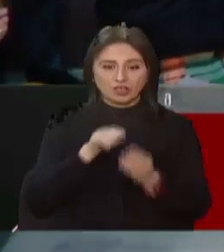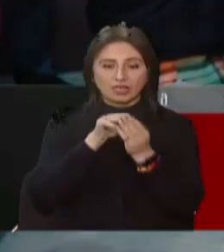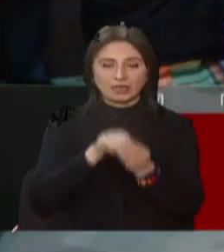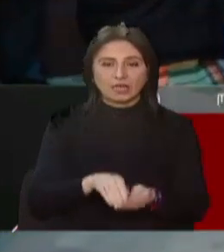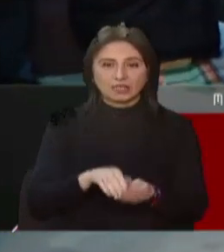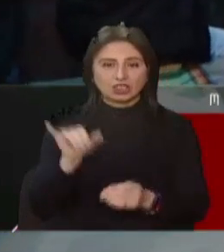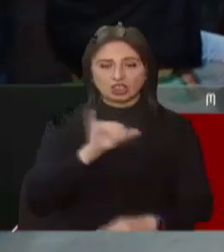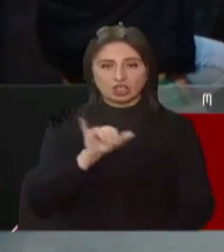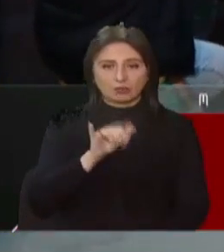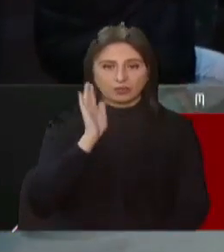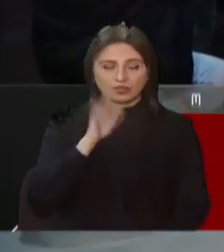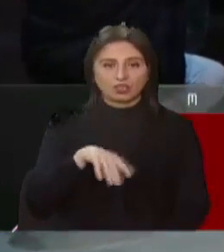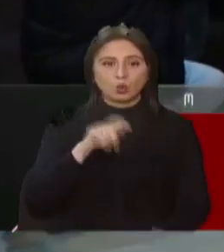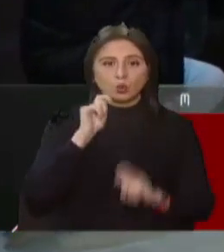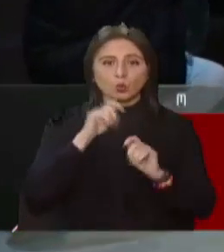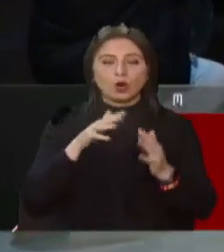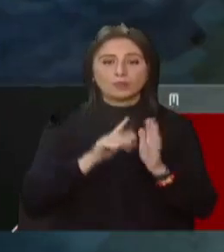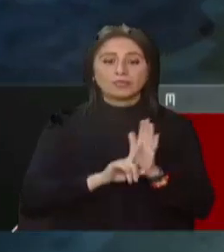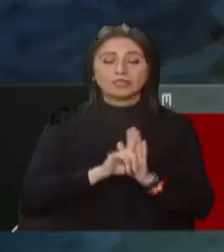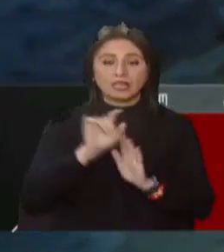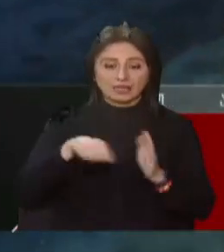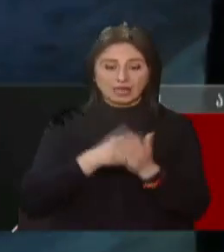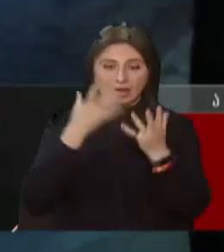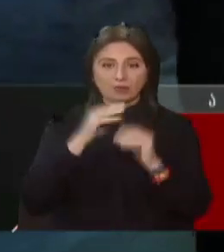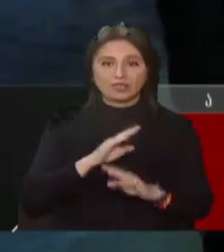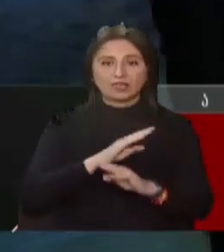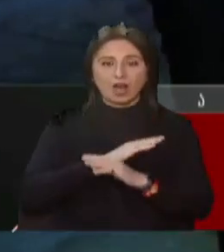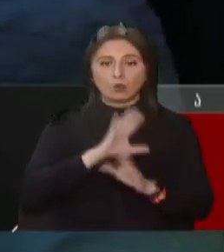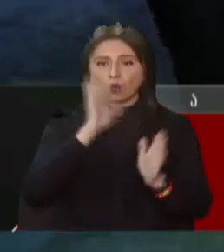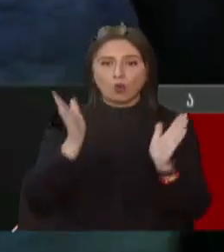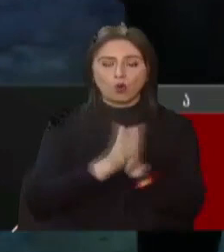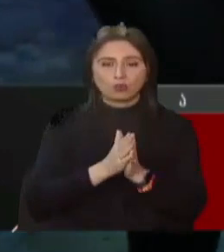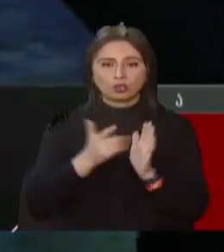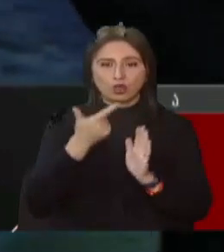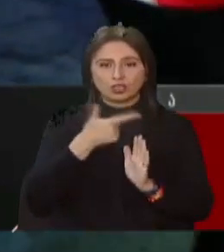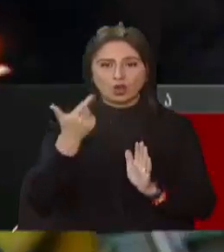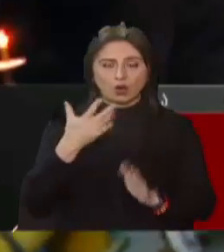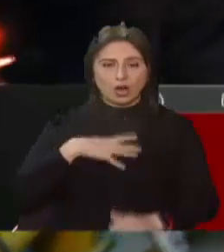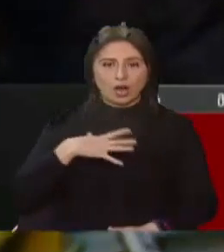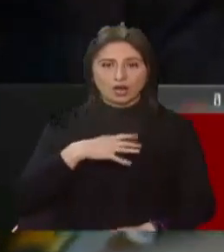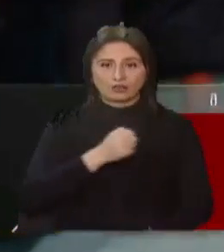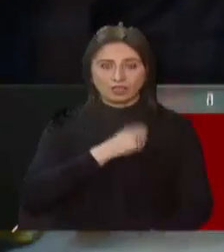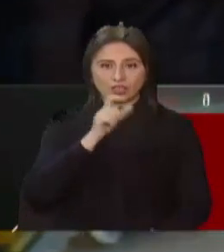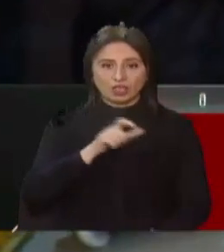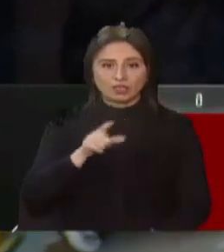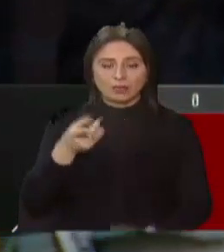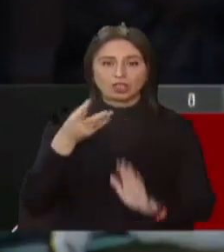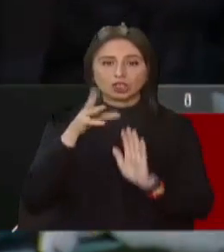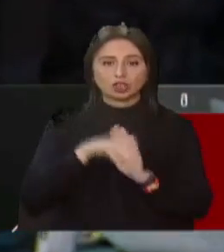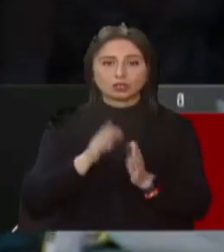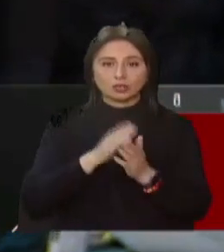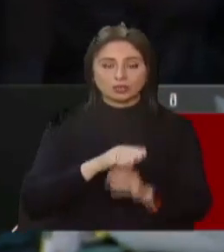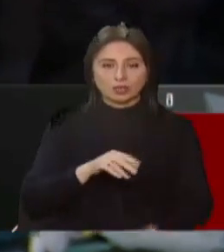დაკრძალავენ შაბათს. უკრაინაში ომის დაწყებიდან დღემდე დაღუპული არის სულ 22 ქართველი მებრძოლი, მათ შორის